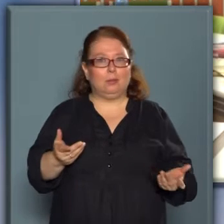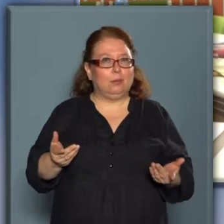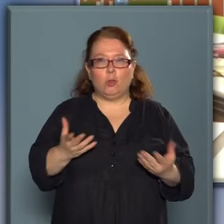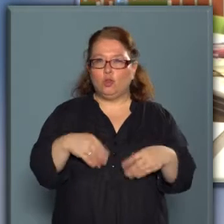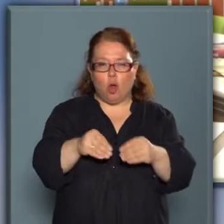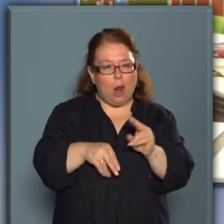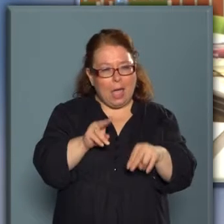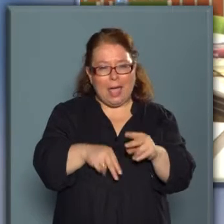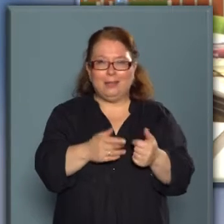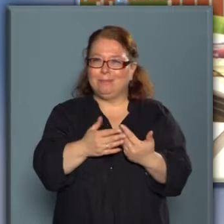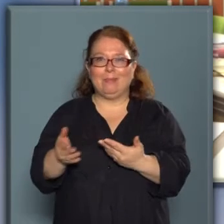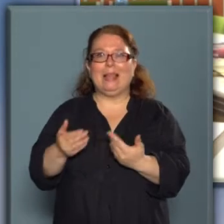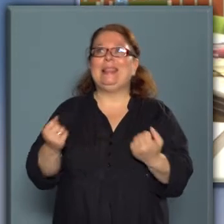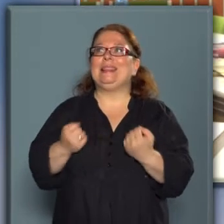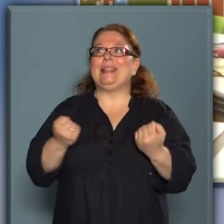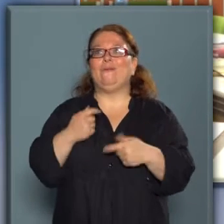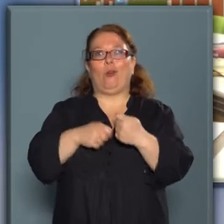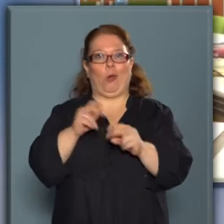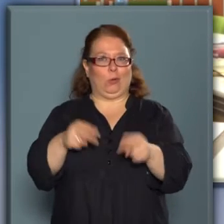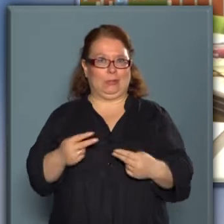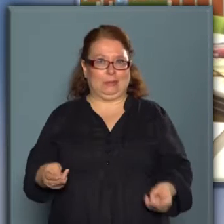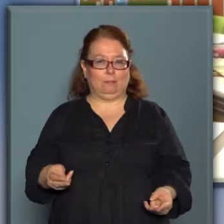hazajöttem, család volt, tehát olyan intenzíven nem tudtam